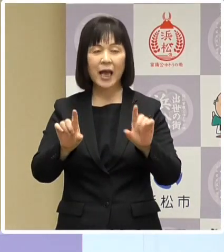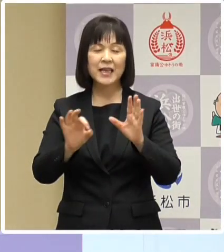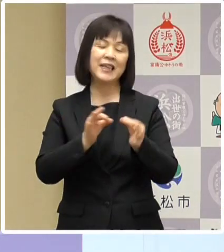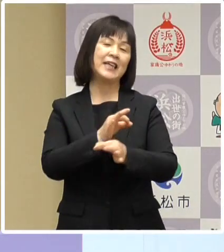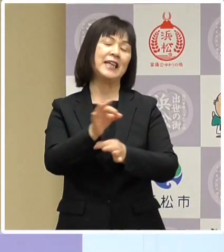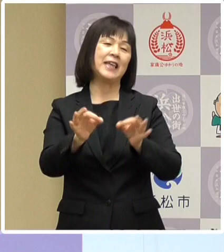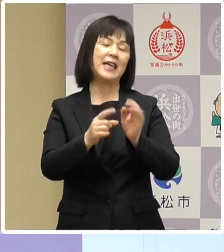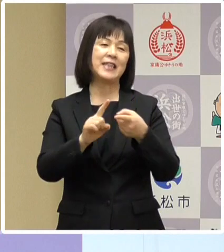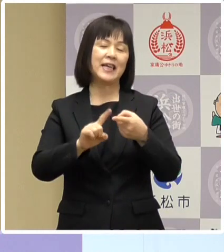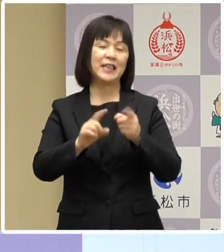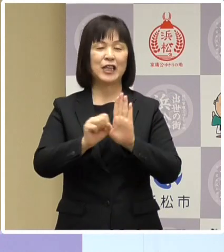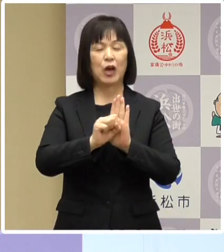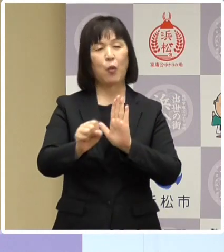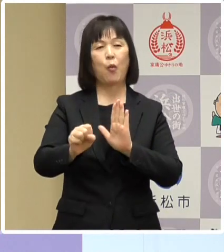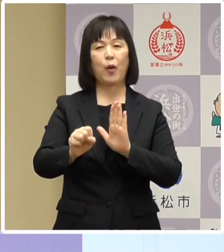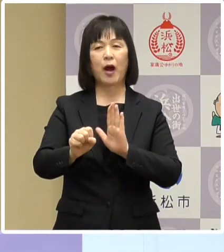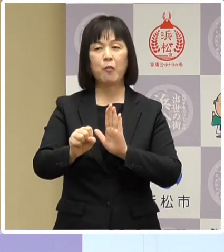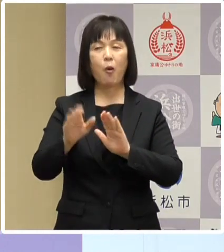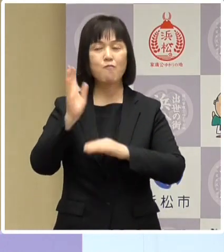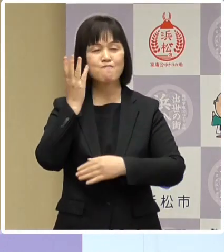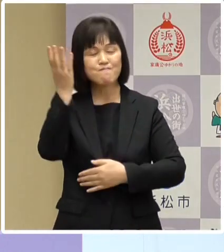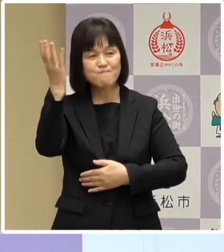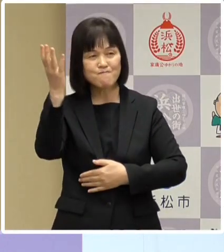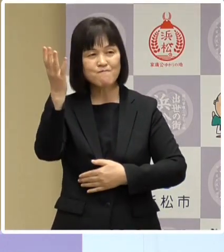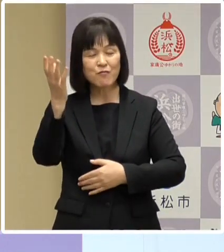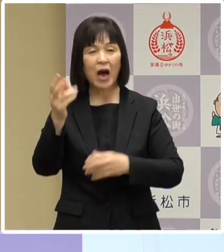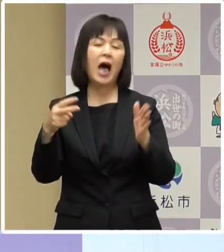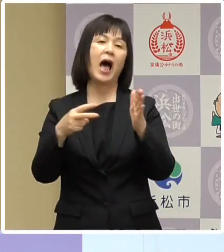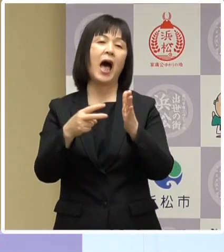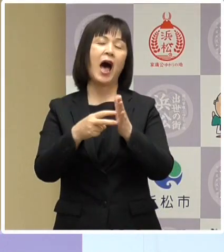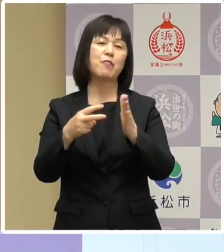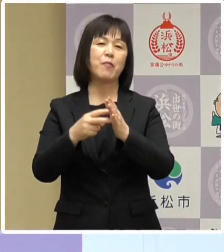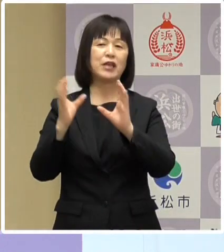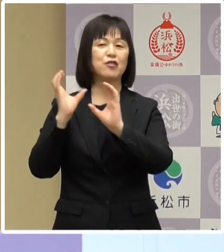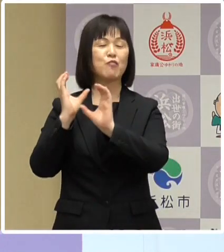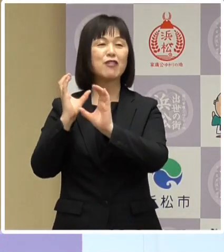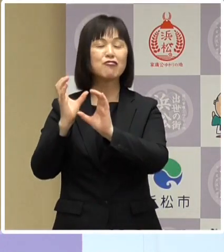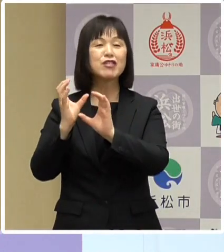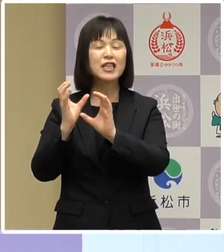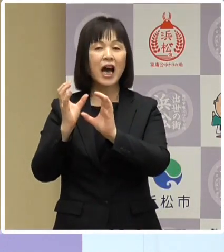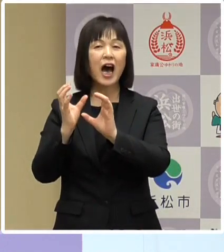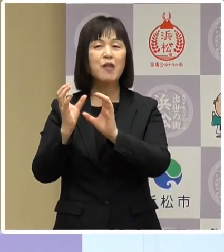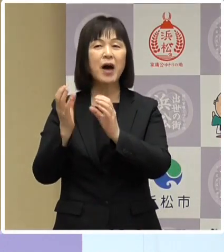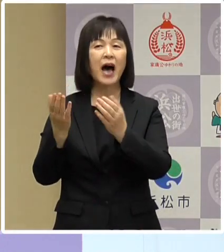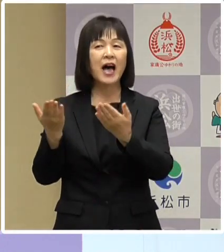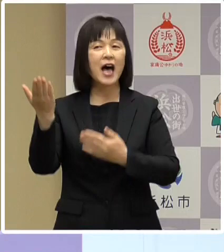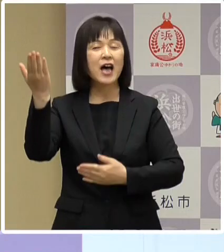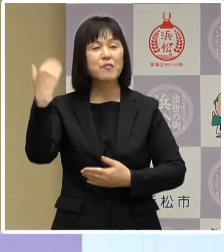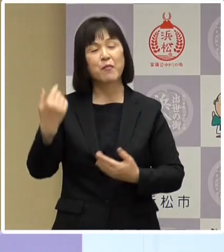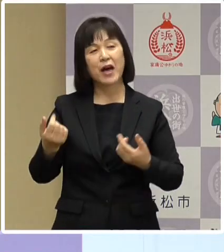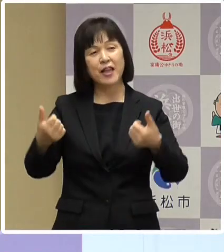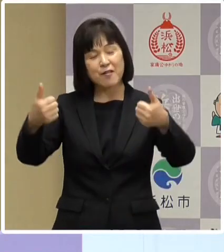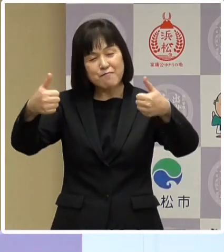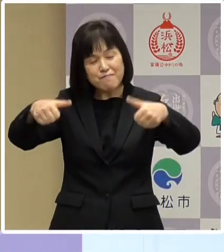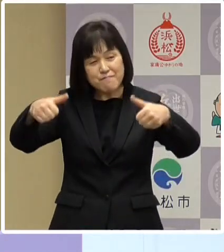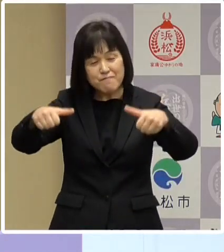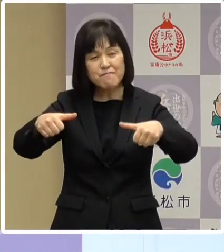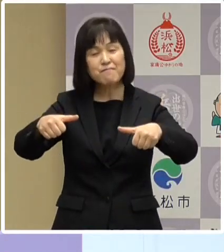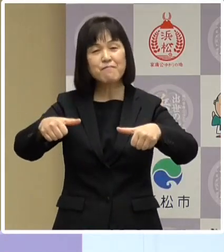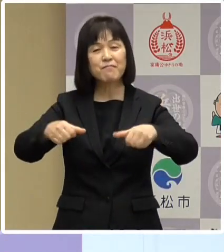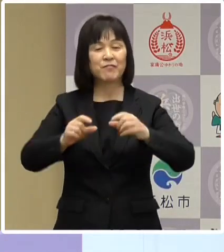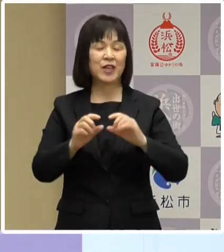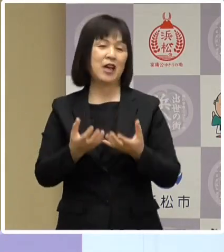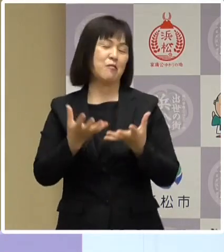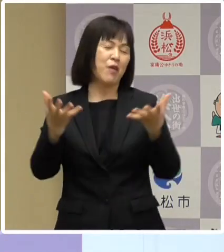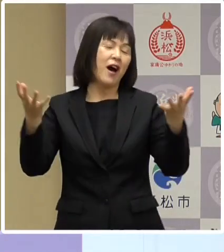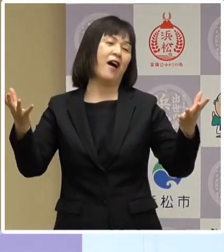見込むと同時にですね、浜松祭りが今年はほぼほぼ 例年通りのですね、規模で行えるということであります